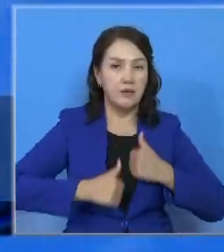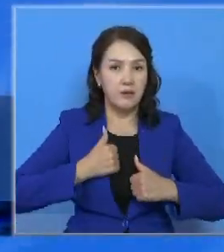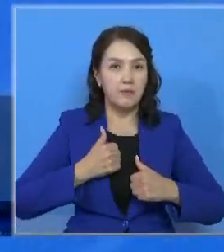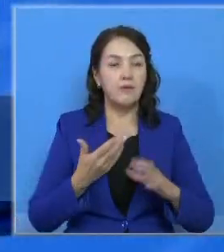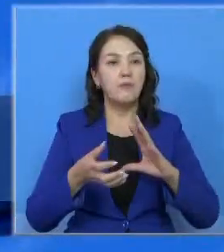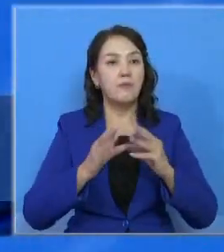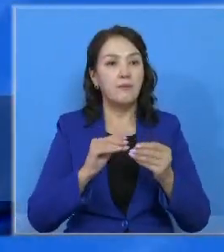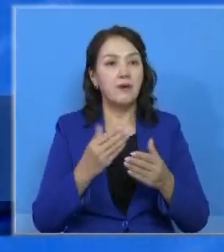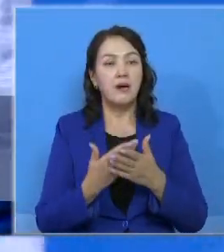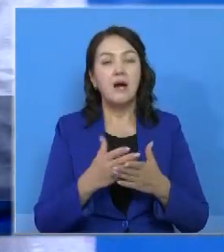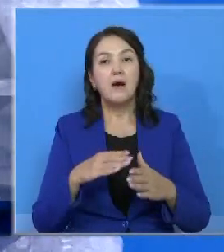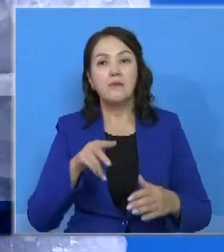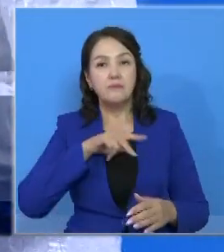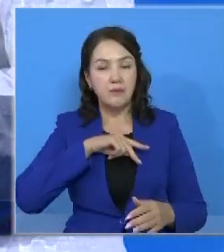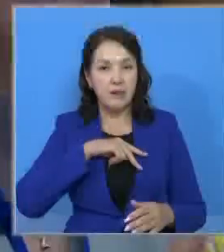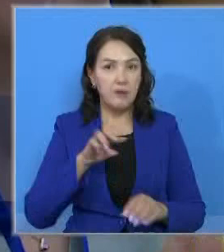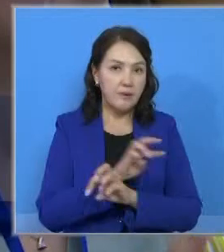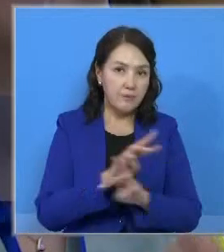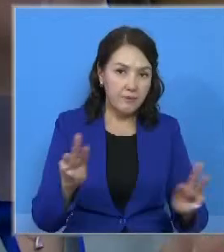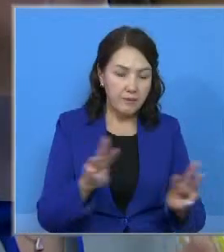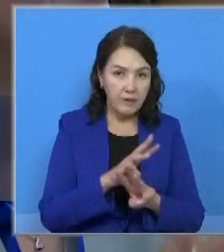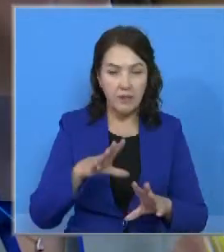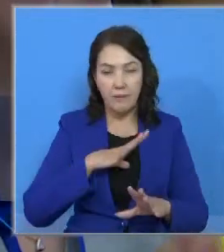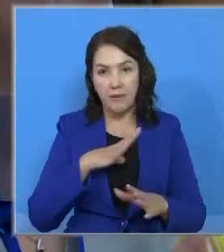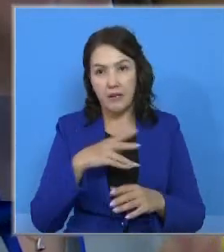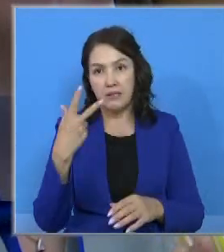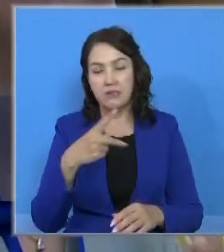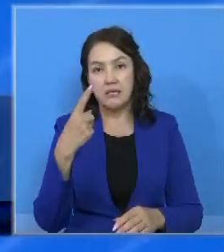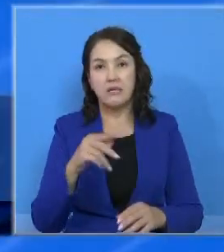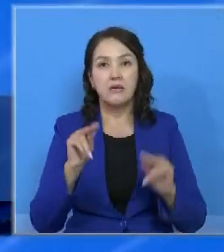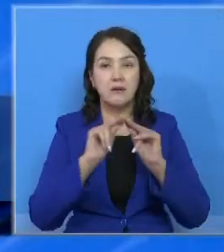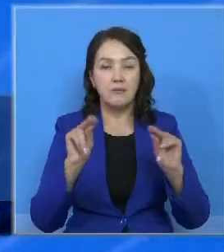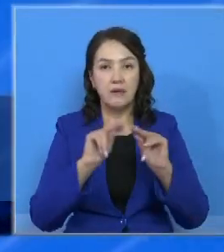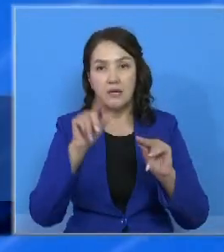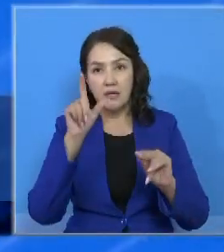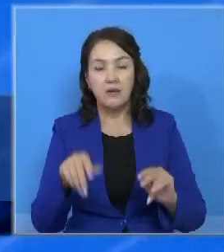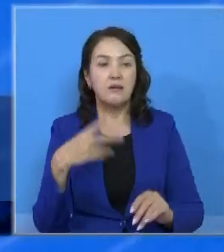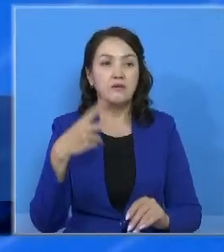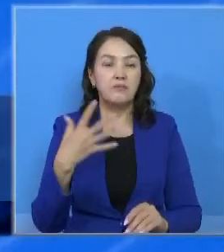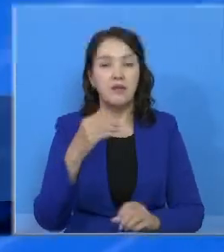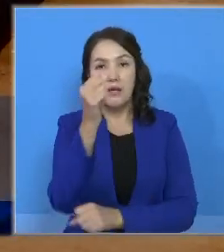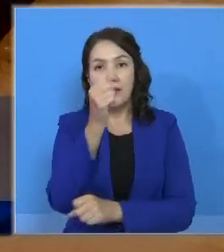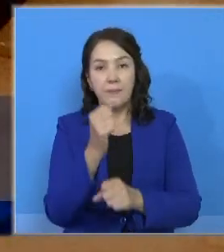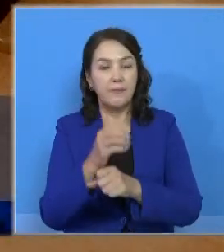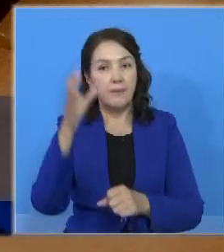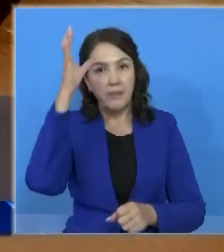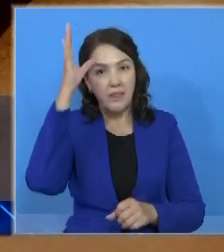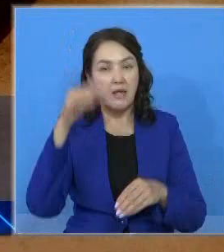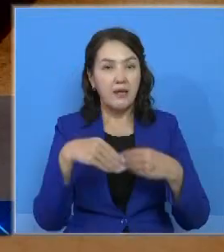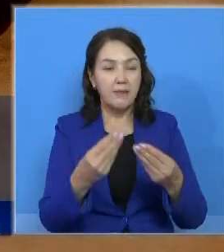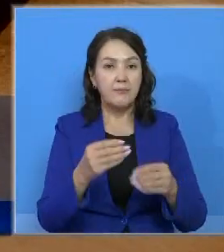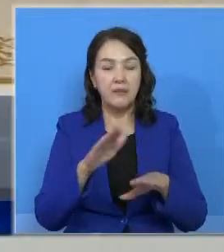В общей сложности ведомственными наградами Министерства просвещения был отмечен 31 педагог. Кроме того, 25 работникам системы образования